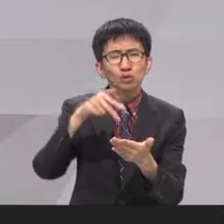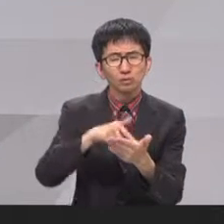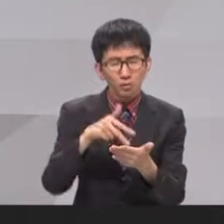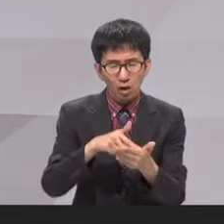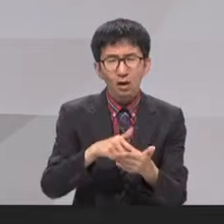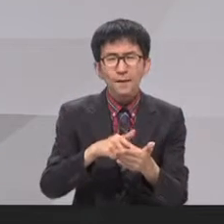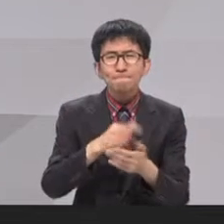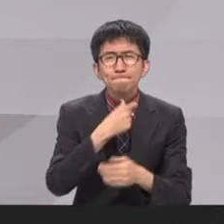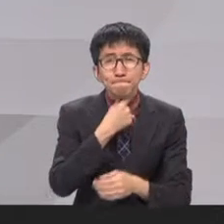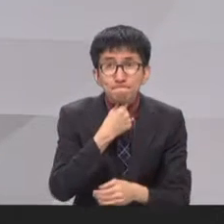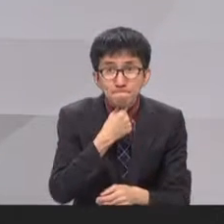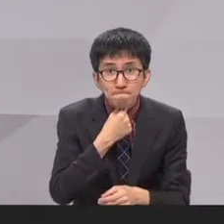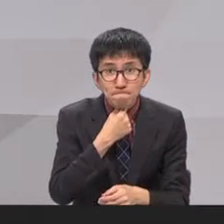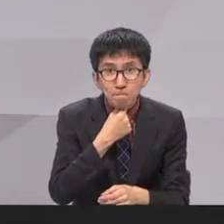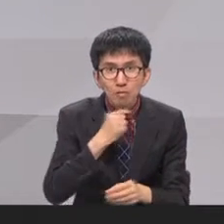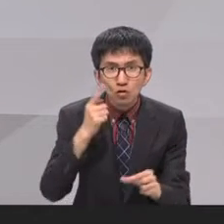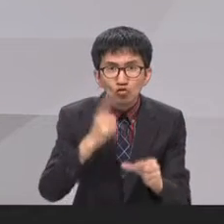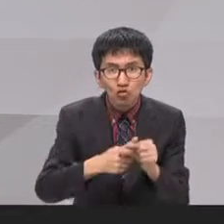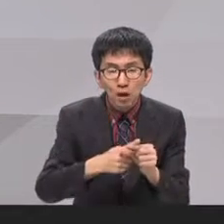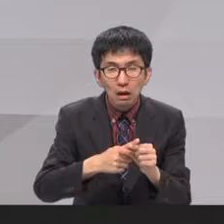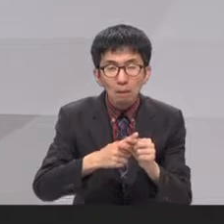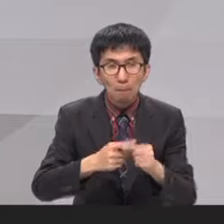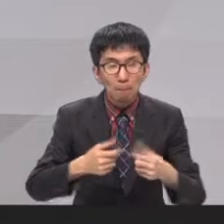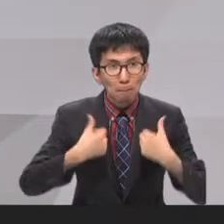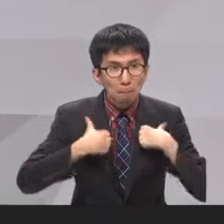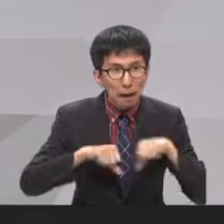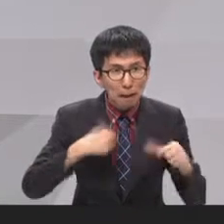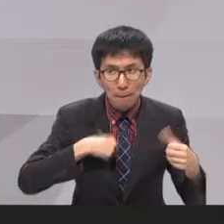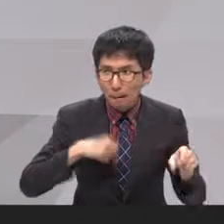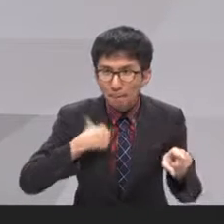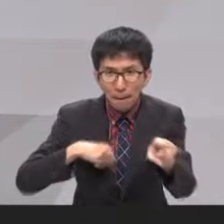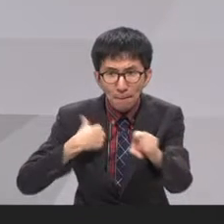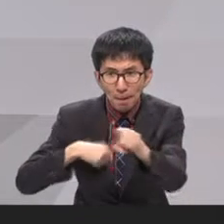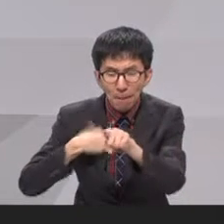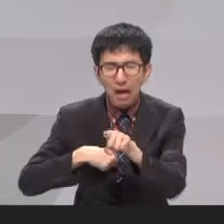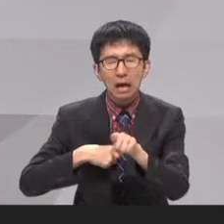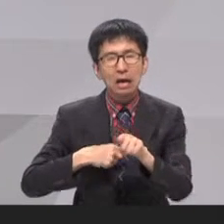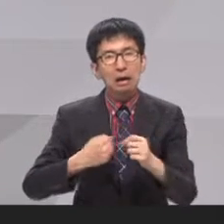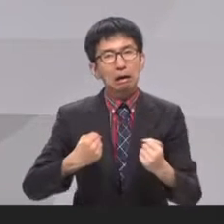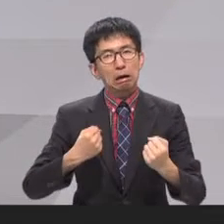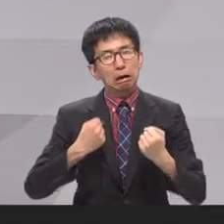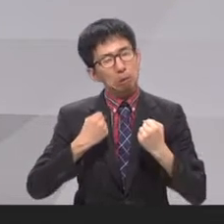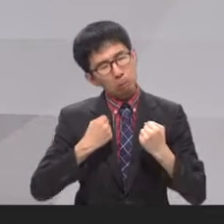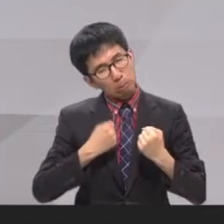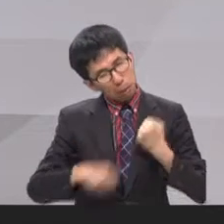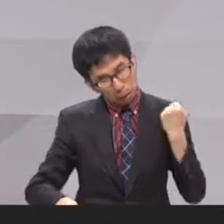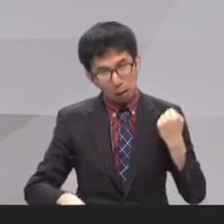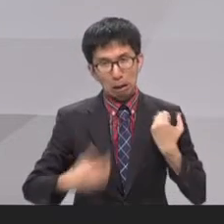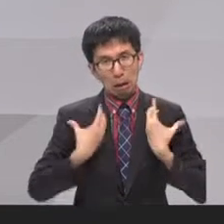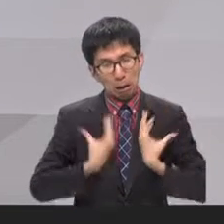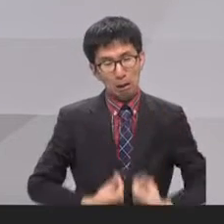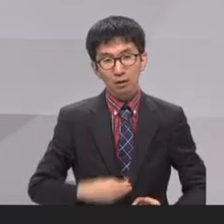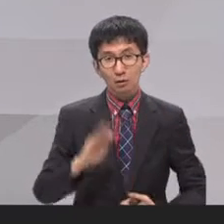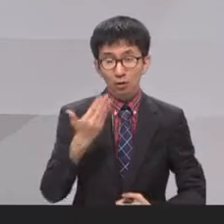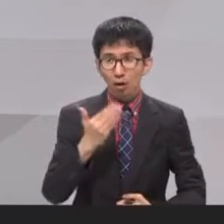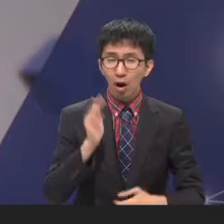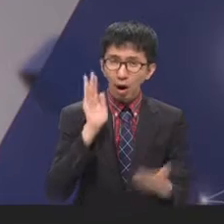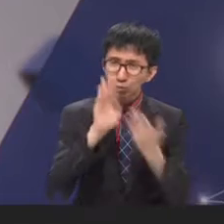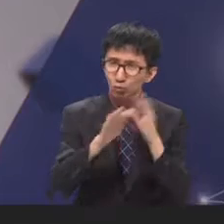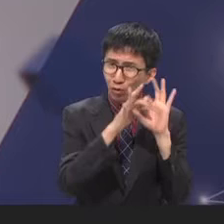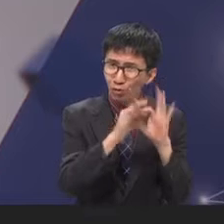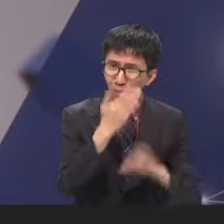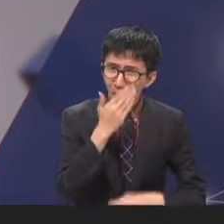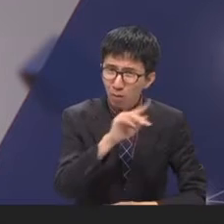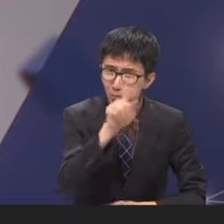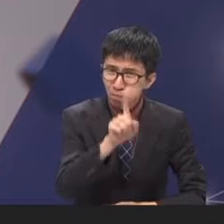빠지는 일이 아닌가 싶구요 어이 한 상황에서 이런 구조 기억 흐름 앞으로 좀 무리없이 진행이 될 수 있을까요 4 이번